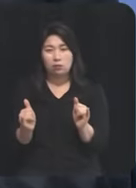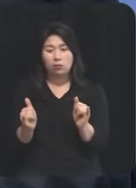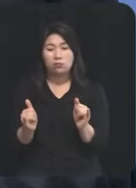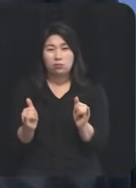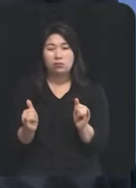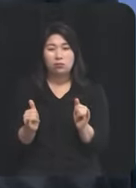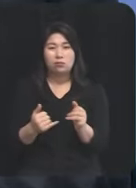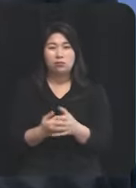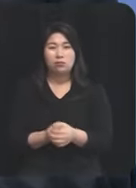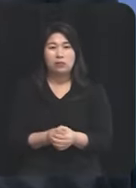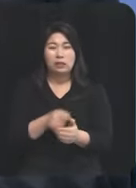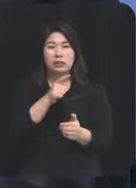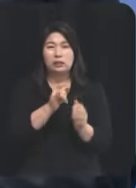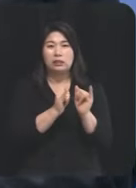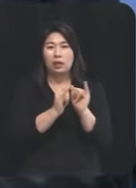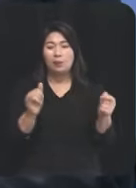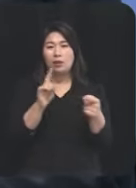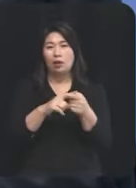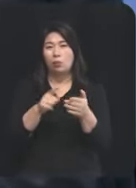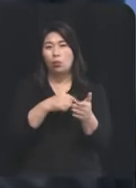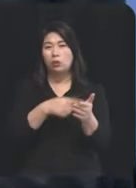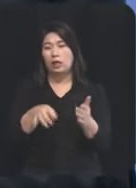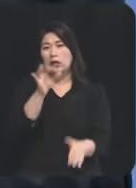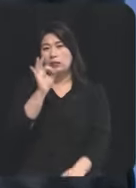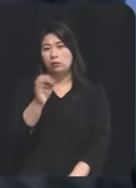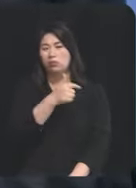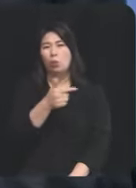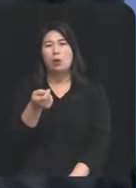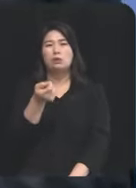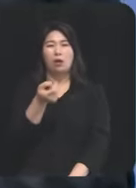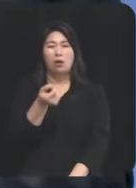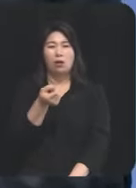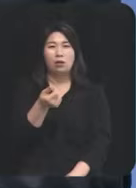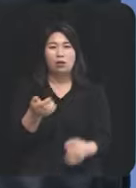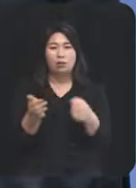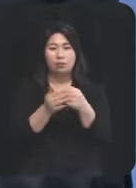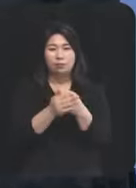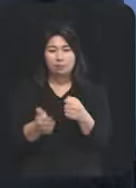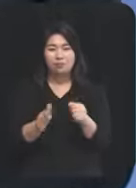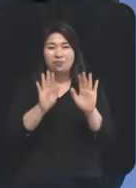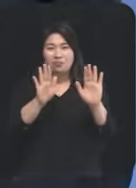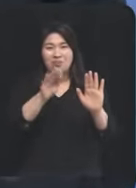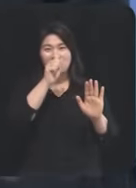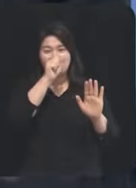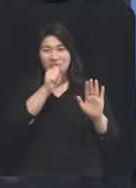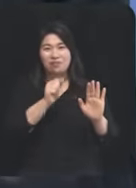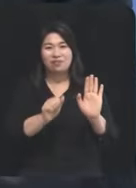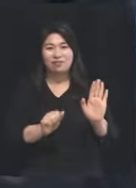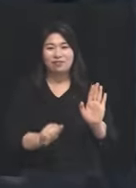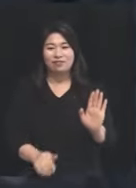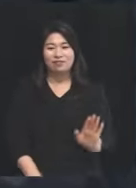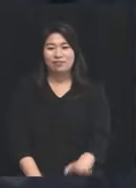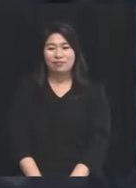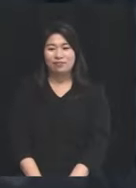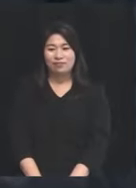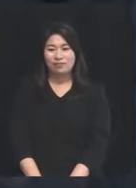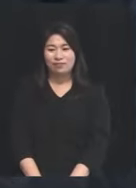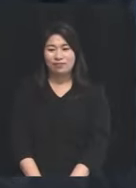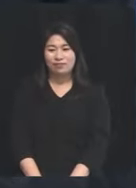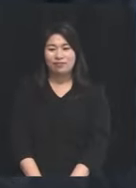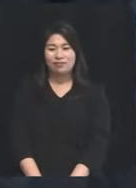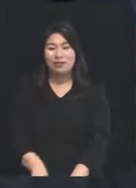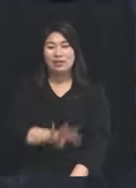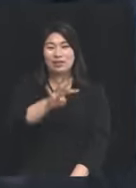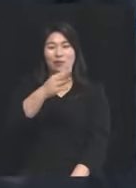주시지 않았습니까? 네, 네. 그분들에 대한 보상 금액은 정말 낮거든요. 네, 예. 제가 기억하기로는 400만 원 정도로 알고 있는데 8484 원칙에서